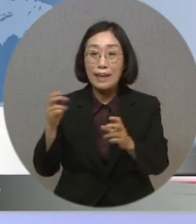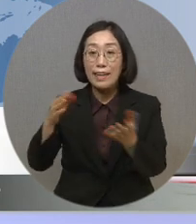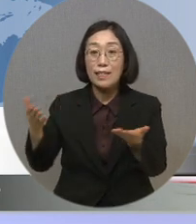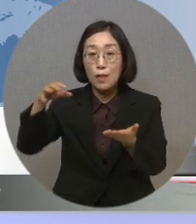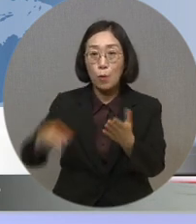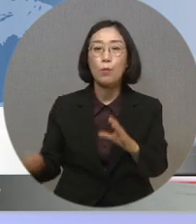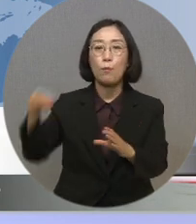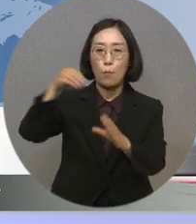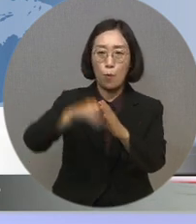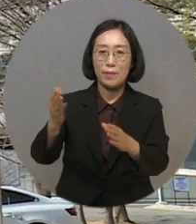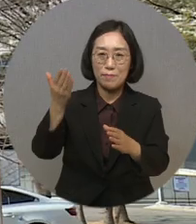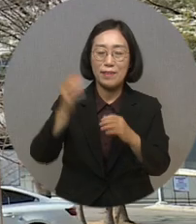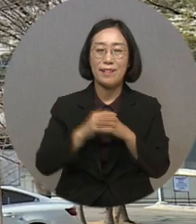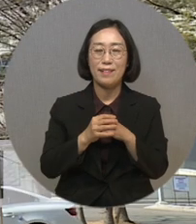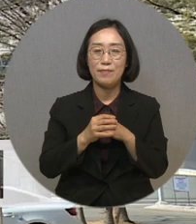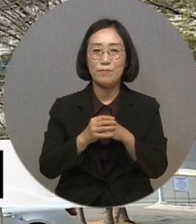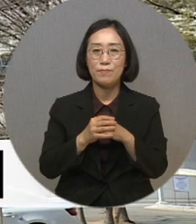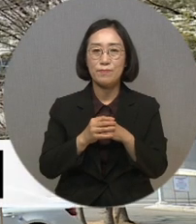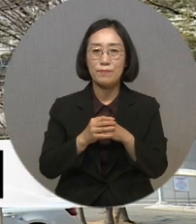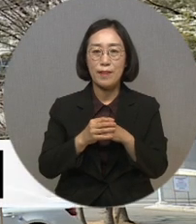겁니다.